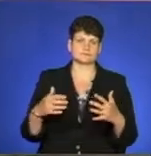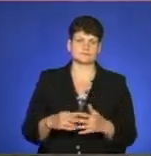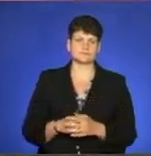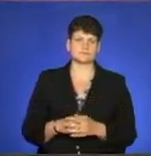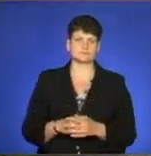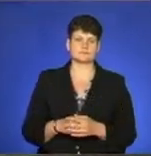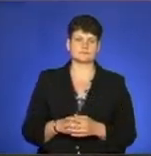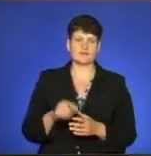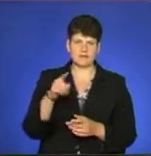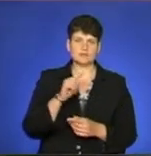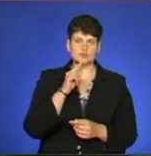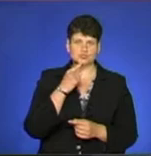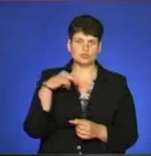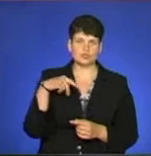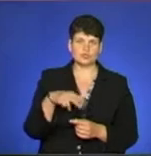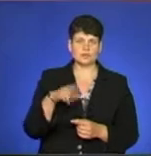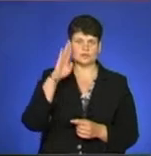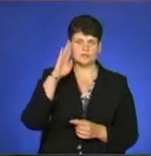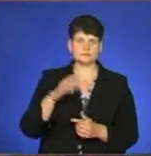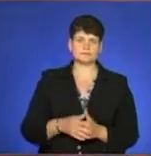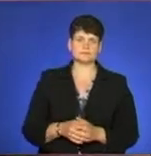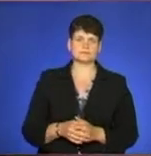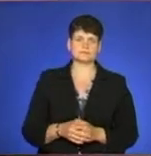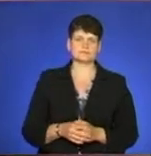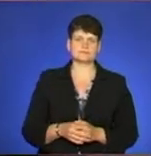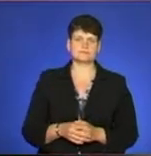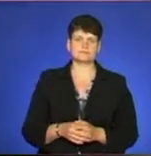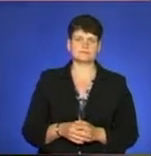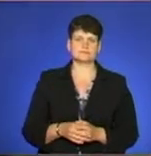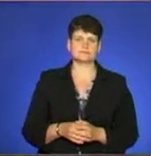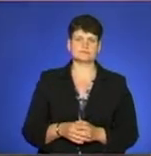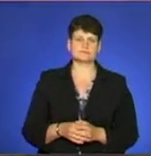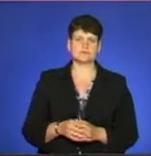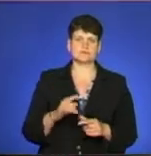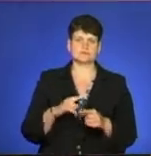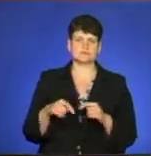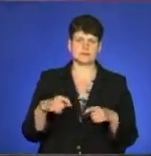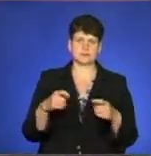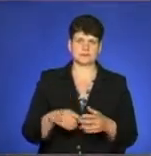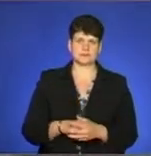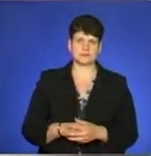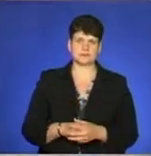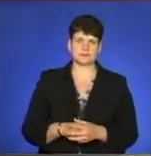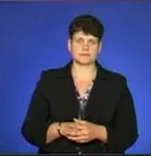Вам два кроки перейти, чоловіче! Так я скоро прибіг і то сказав, що тут не